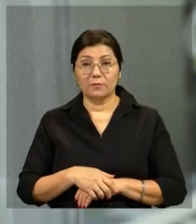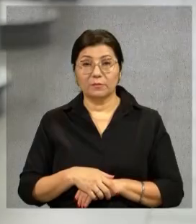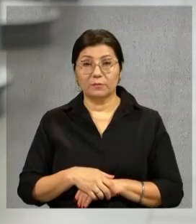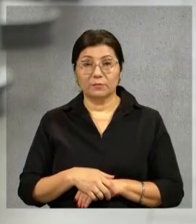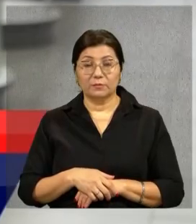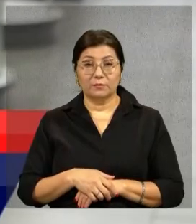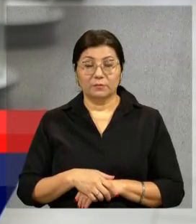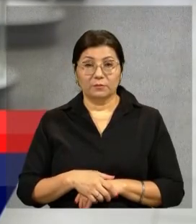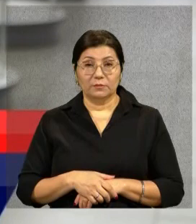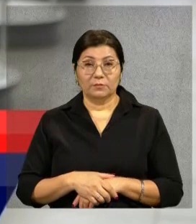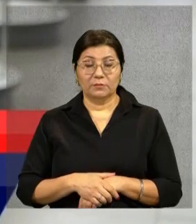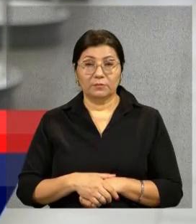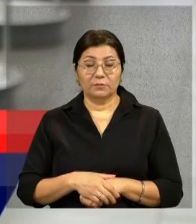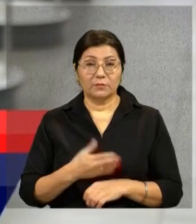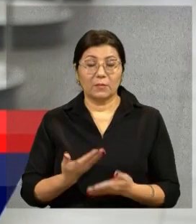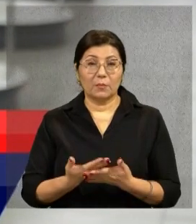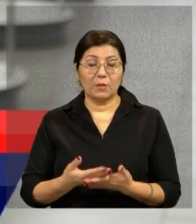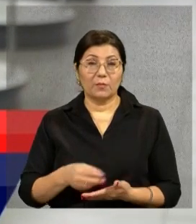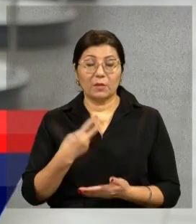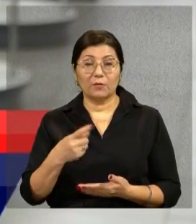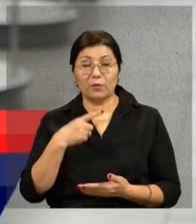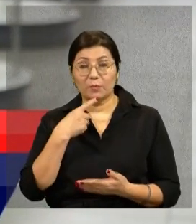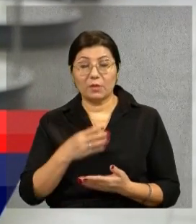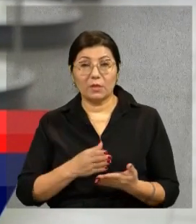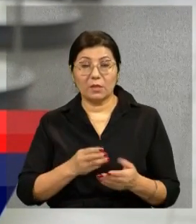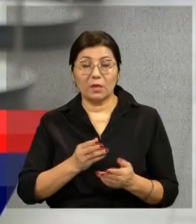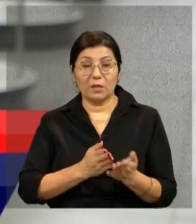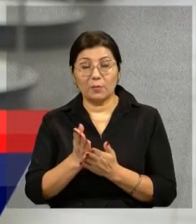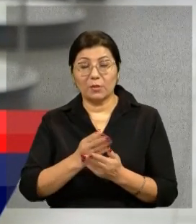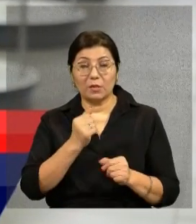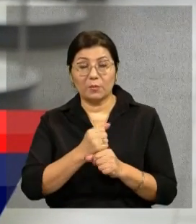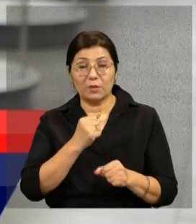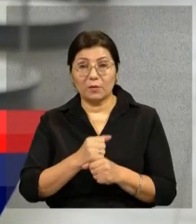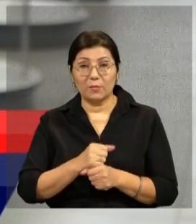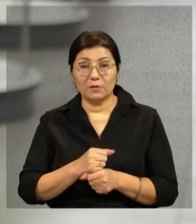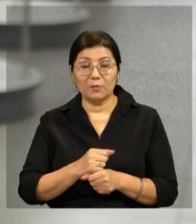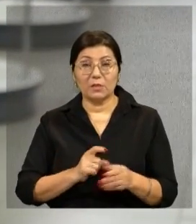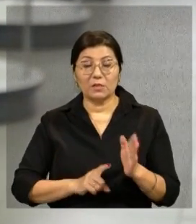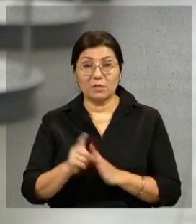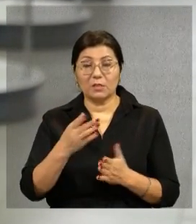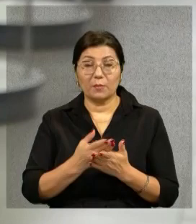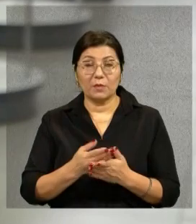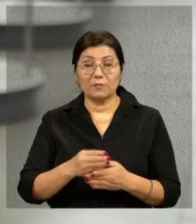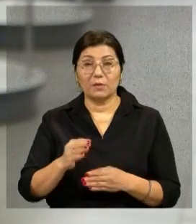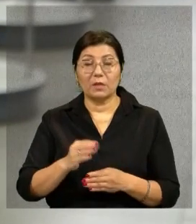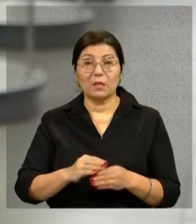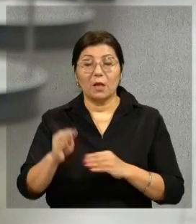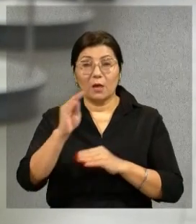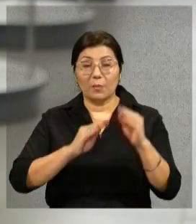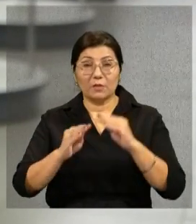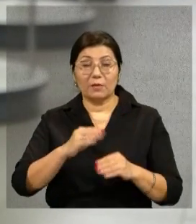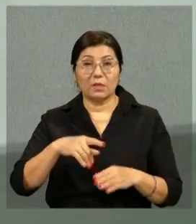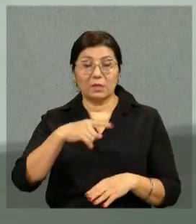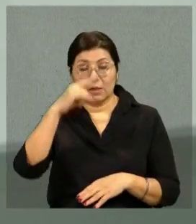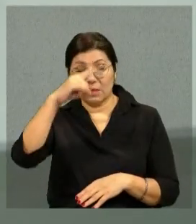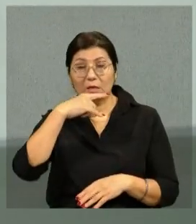предпринимательства. Теперь все двуязычно. Мы работаем в этом направлении, чтобы не повторять прежнюю ошибку. Сначала мы вешаем информацию на казахском, а потом на